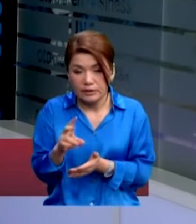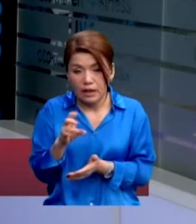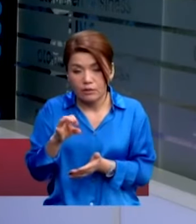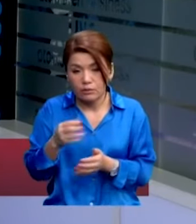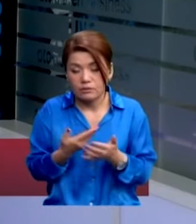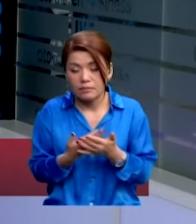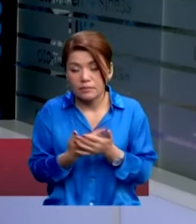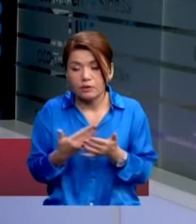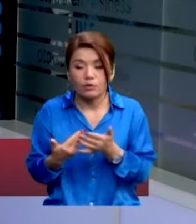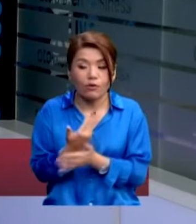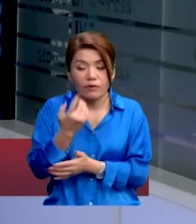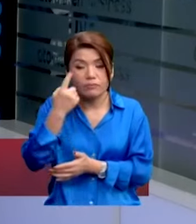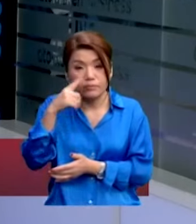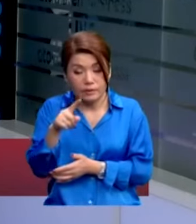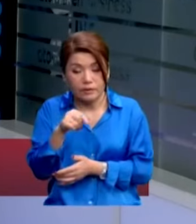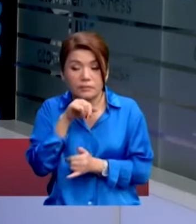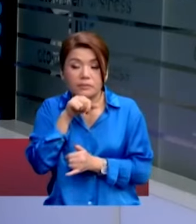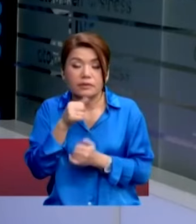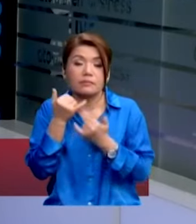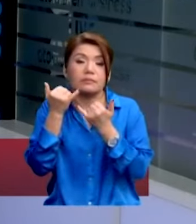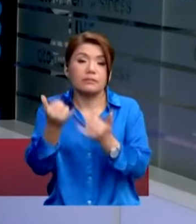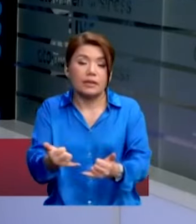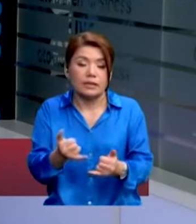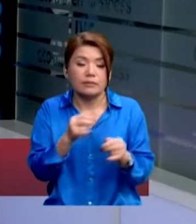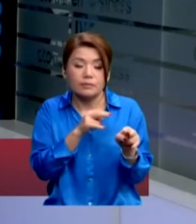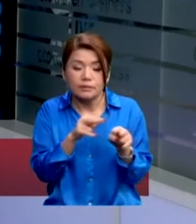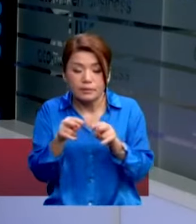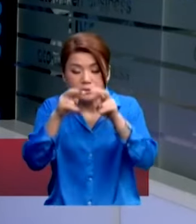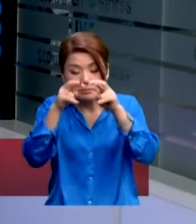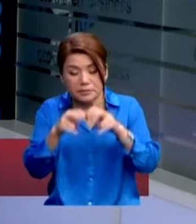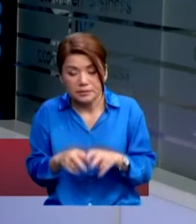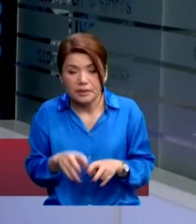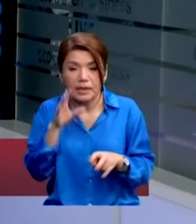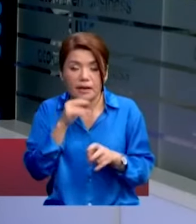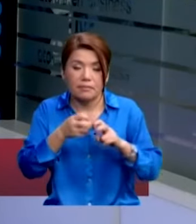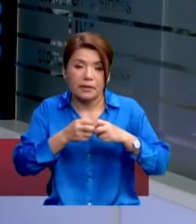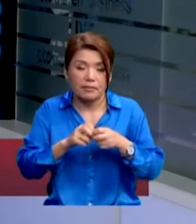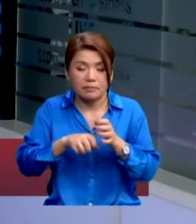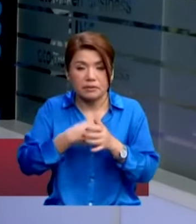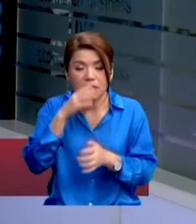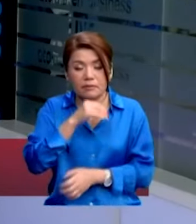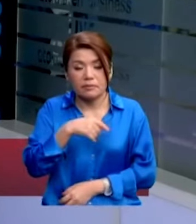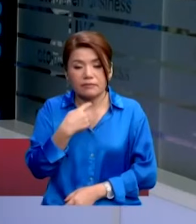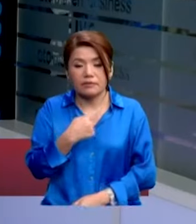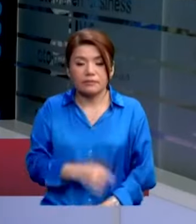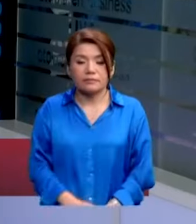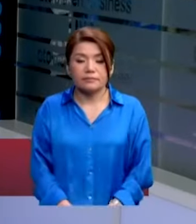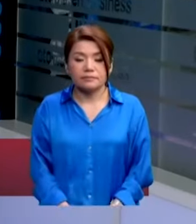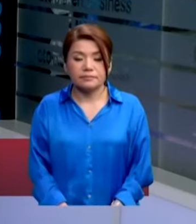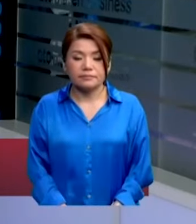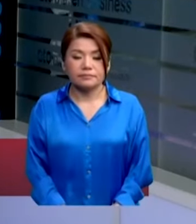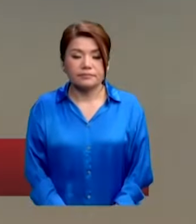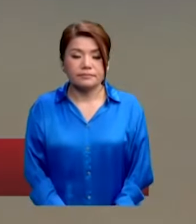непреклонный система позволит структурировать и контролировать грузопоток в проблеме разбиралась моя коллега ажа